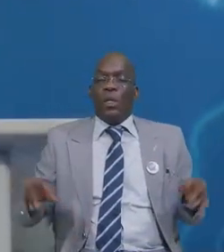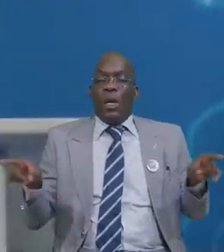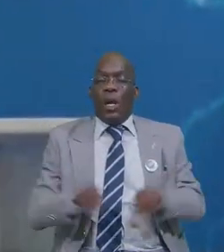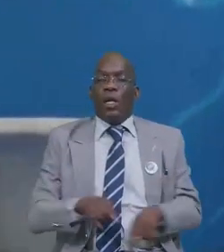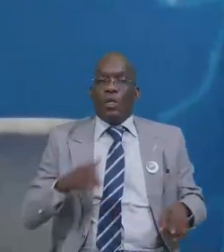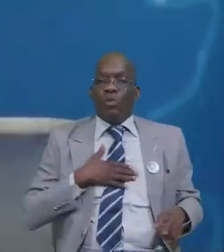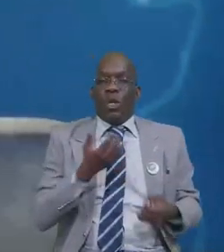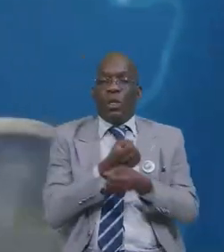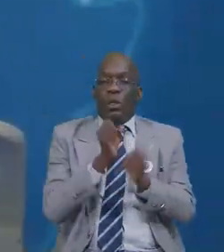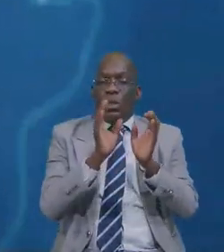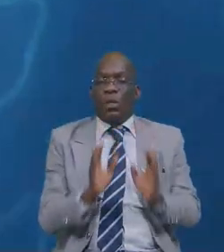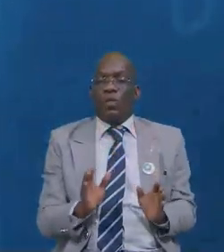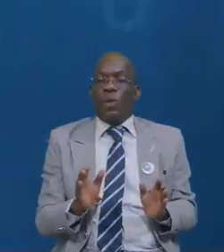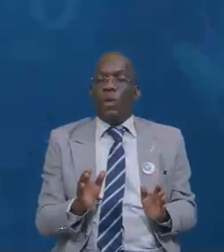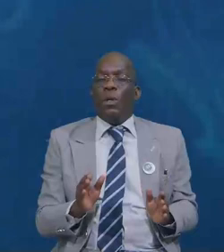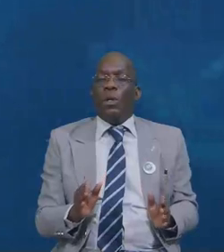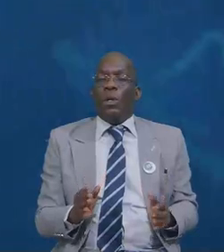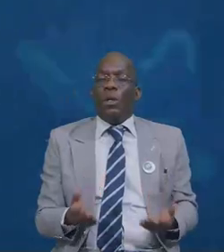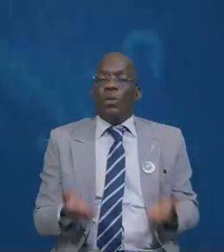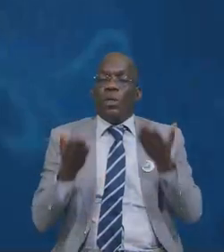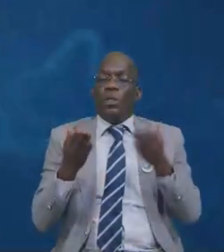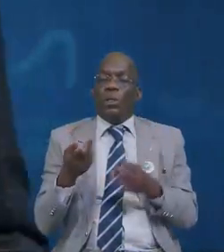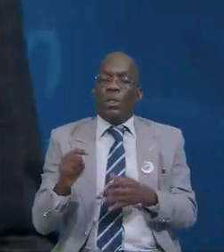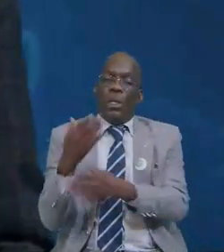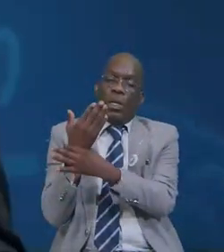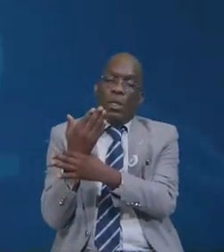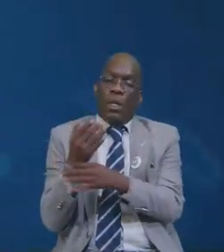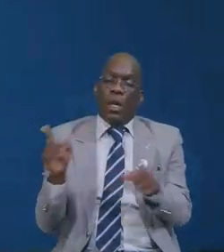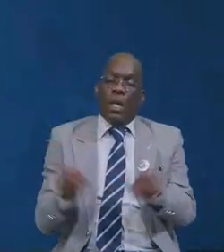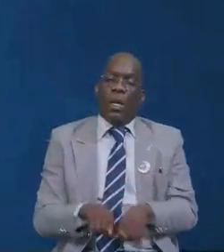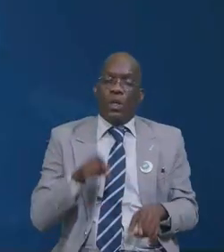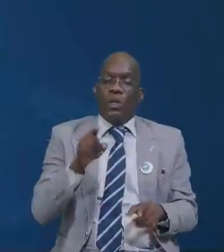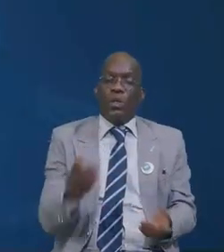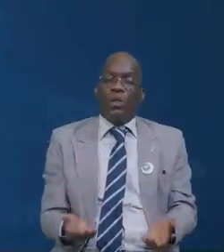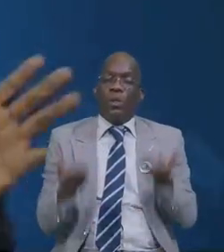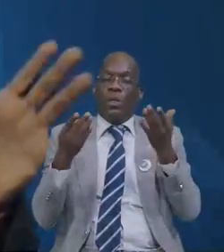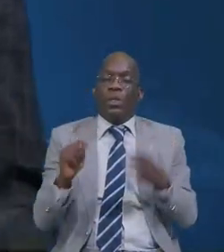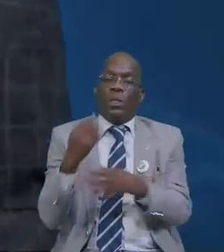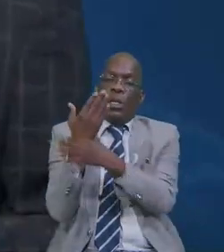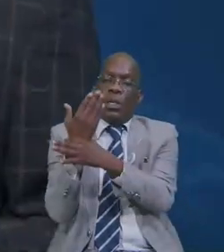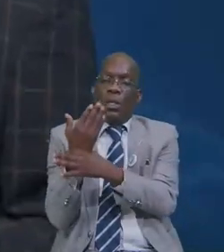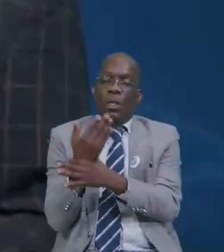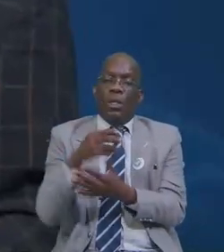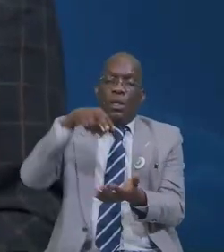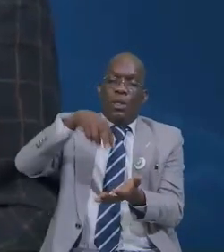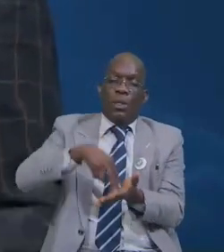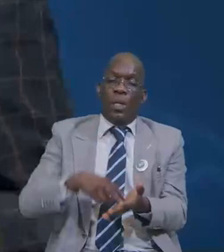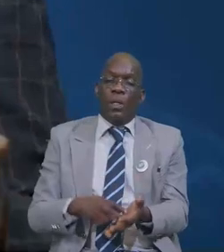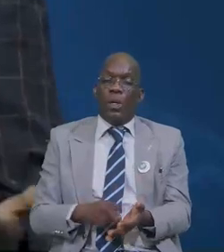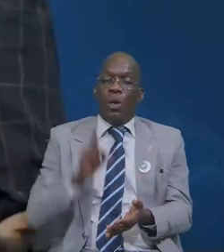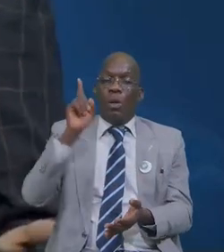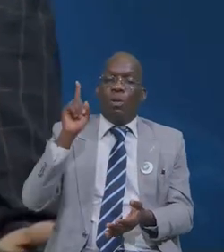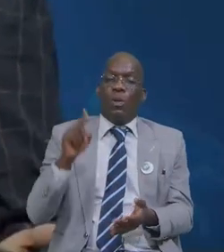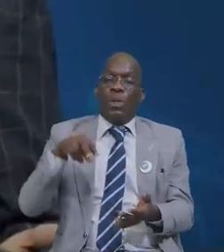comme mon sauveur. Lève alors cette main. Et comme tu lèves ta main, tu vas te mettre debout. Debout, debout pour